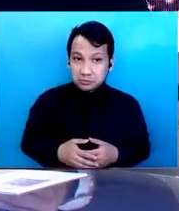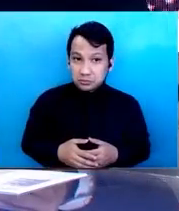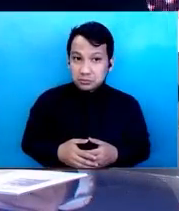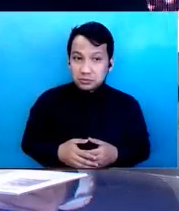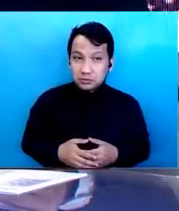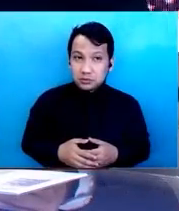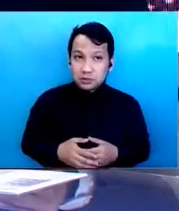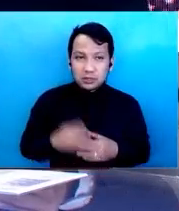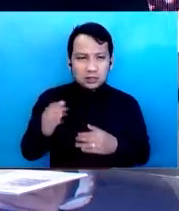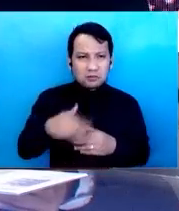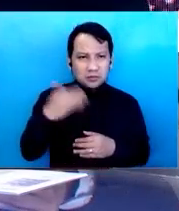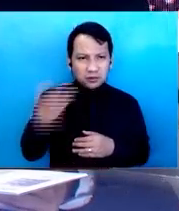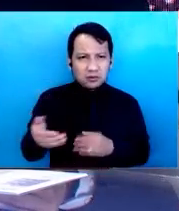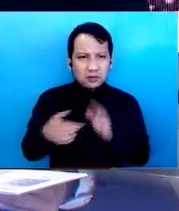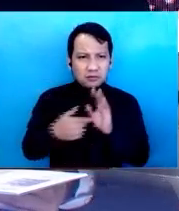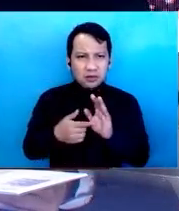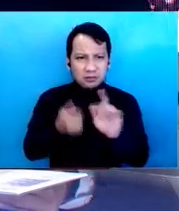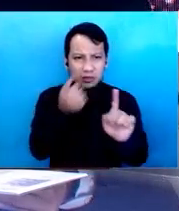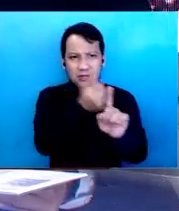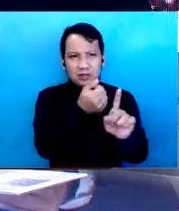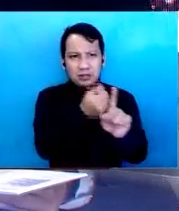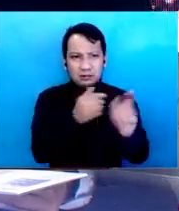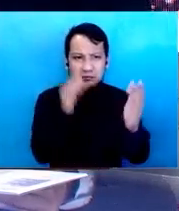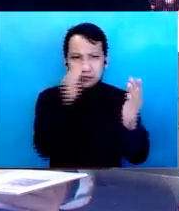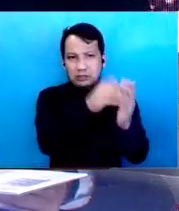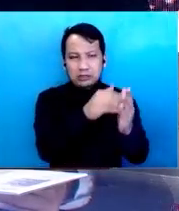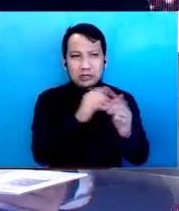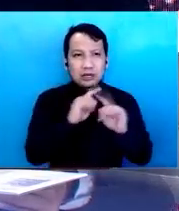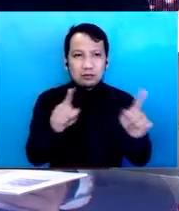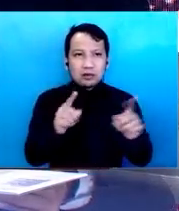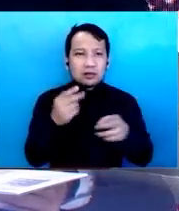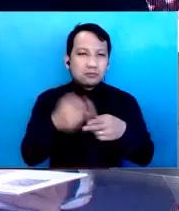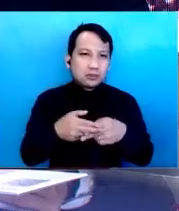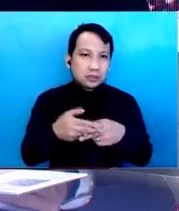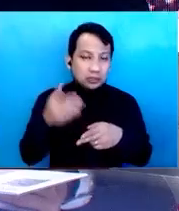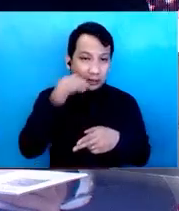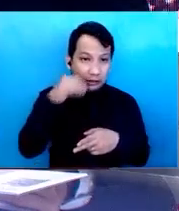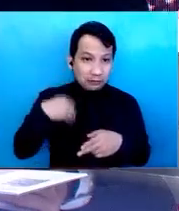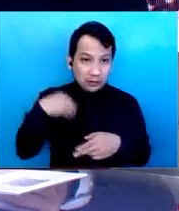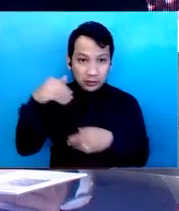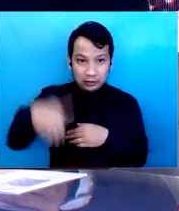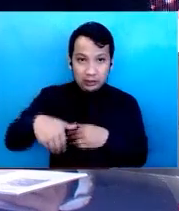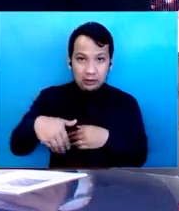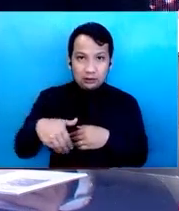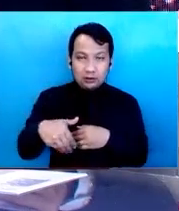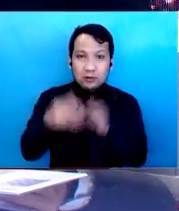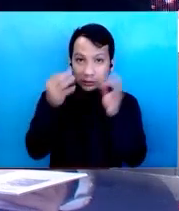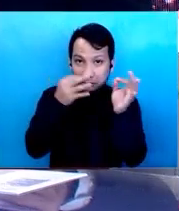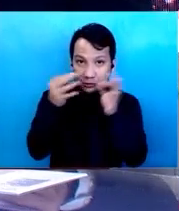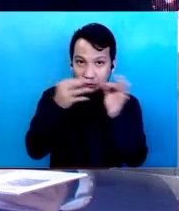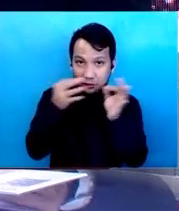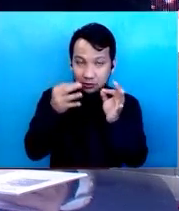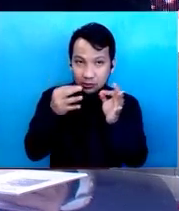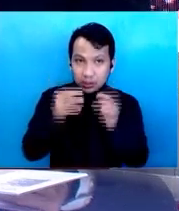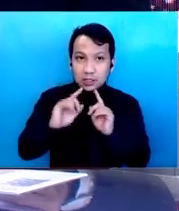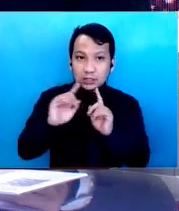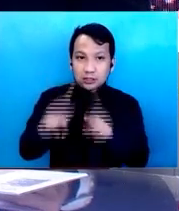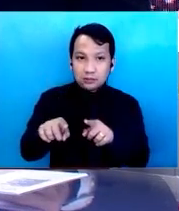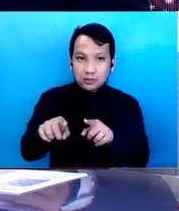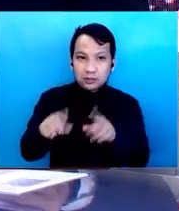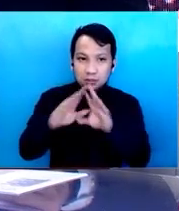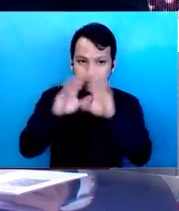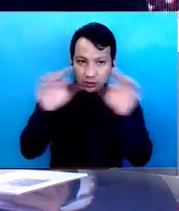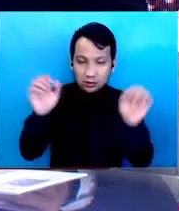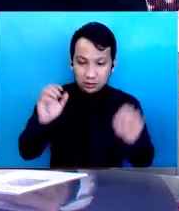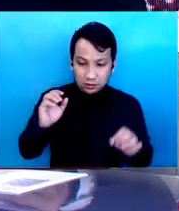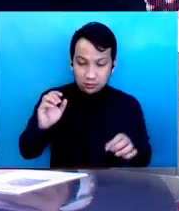Kasunod naman ng isa pang balat kagabi ng Pangulo sa hindi niya pinangalan ang presidential candidate na anyay nagdodroga, sinagot po yan ng mga presidential